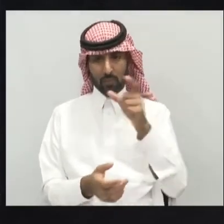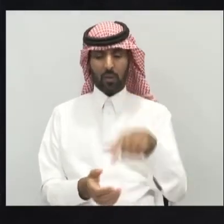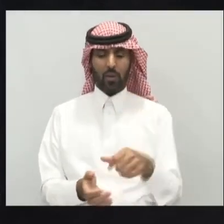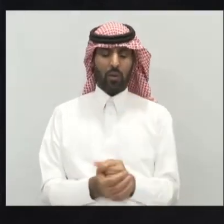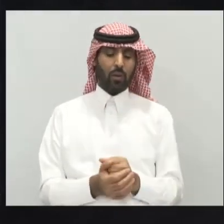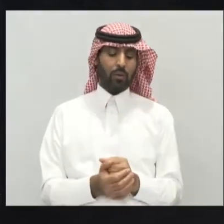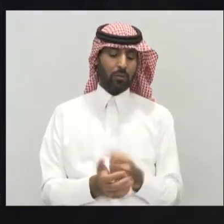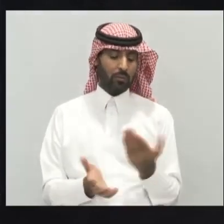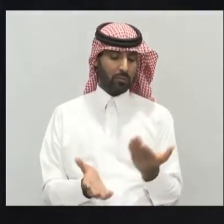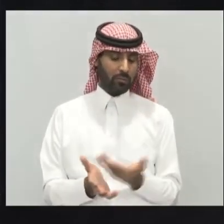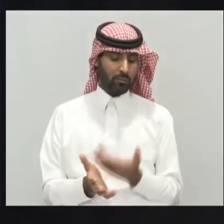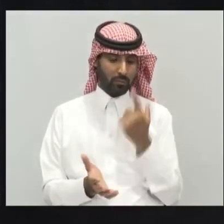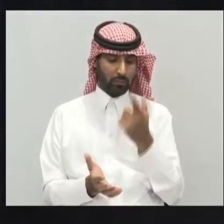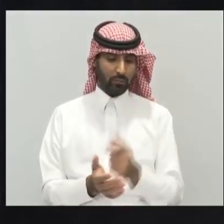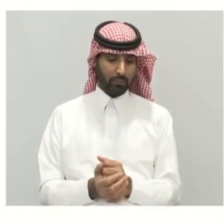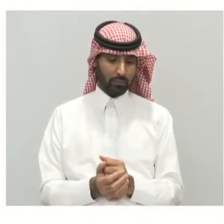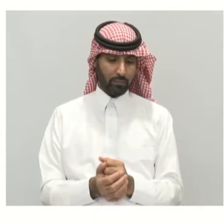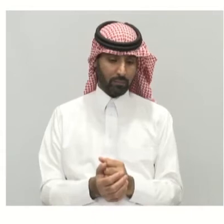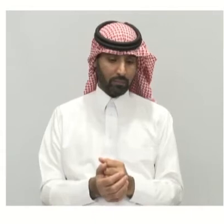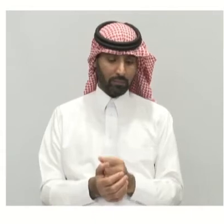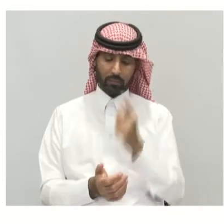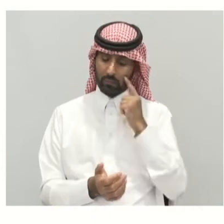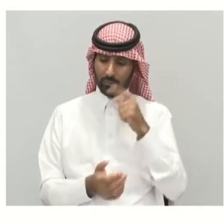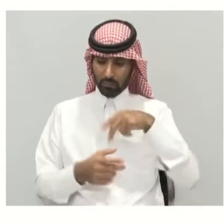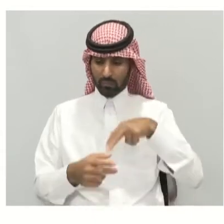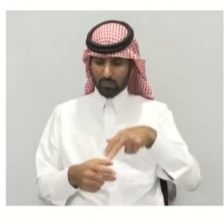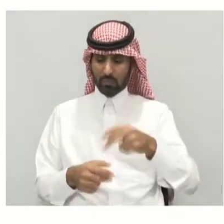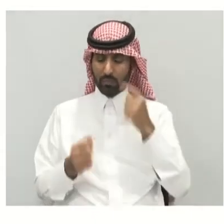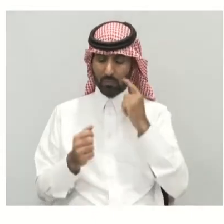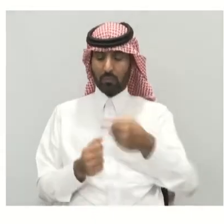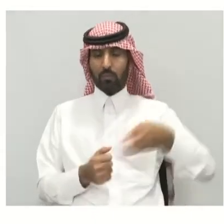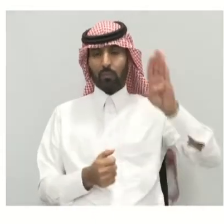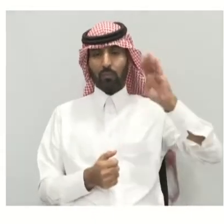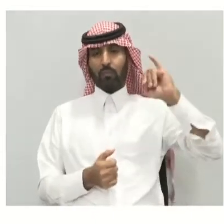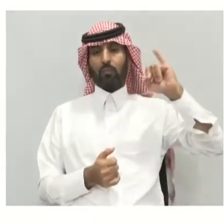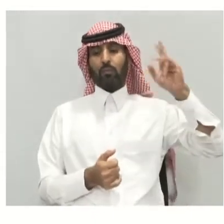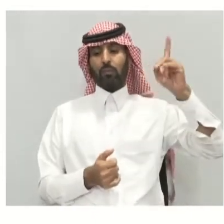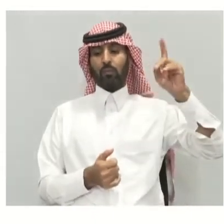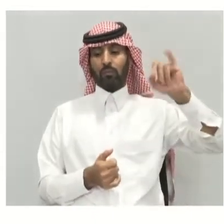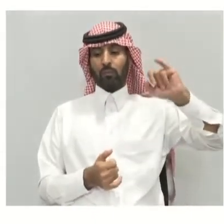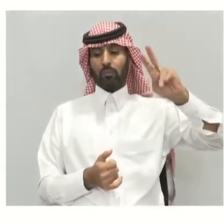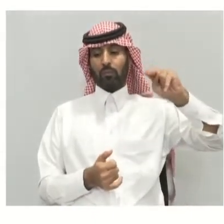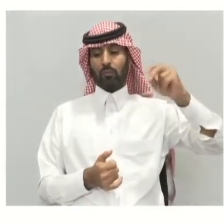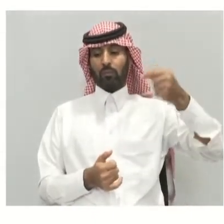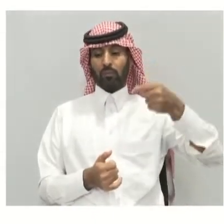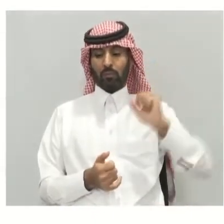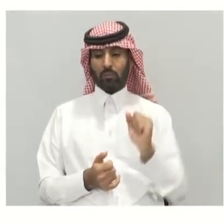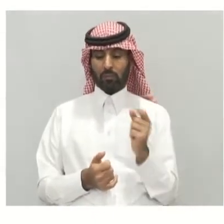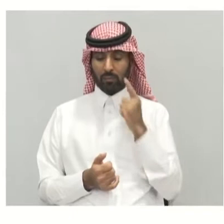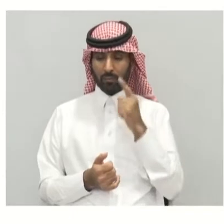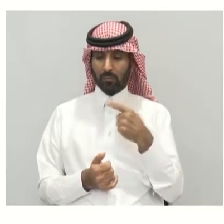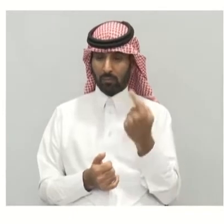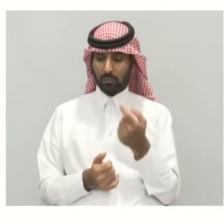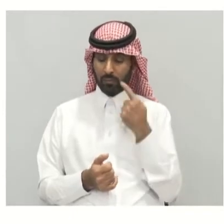صح? Biking, can you tell me some of the good things and the bad things in biking? Riding